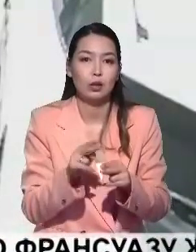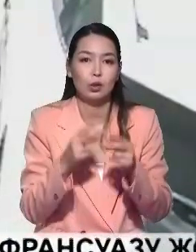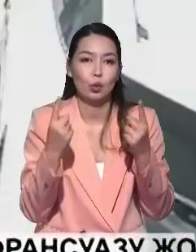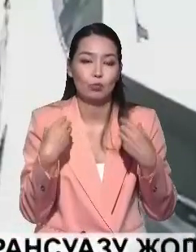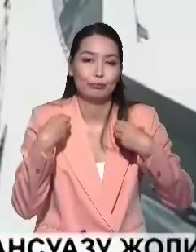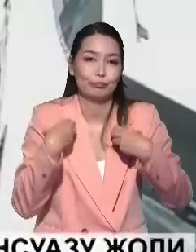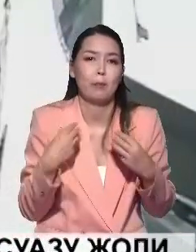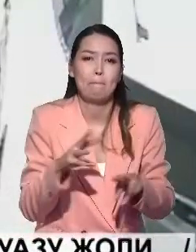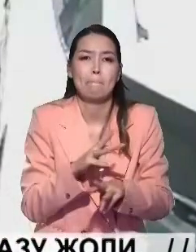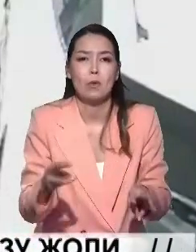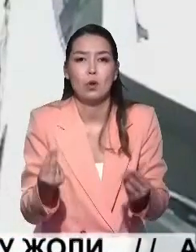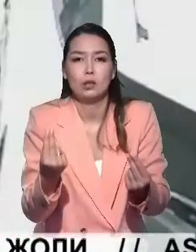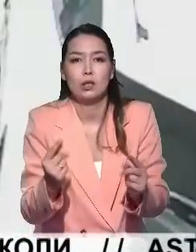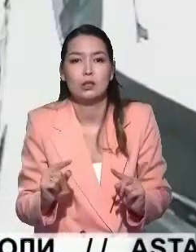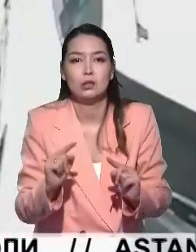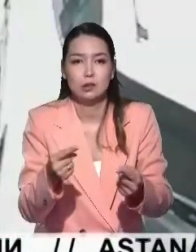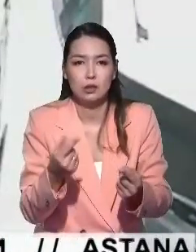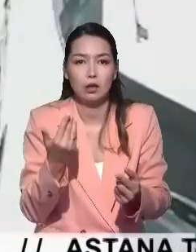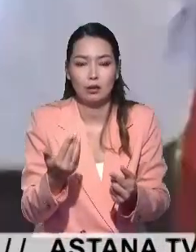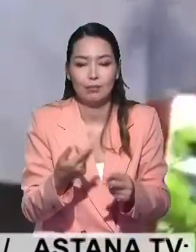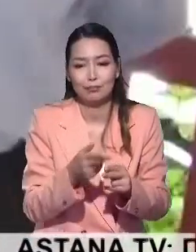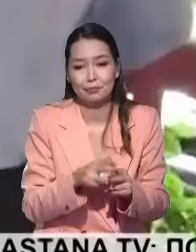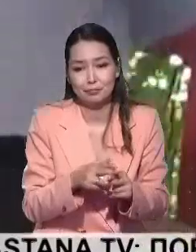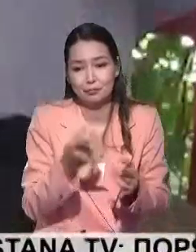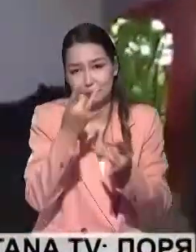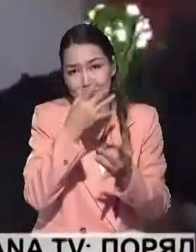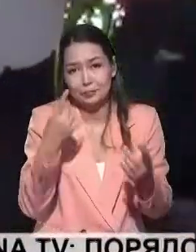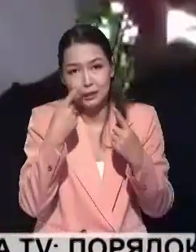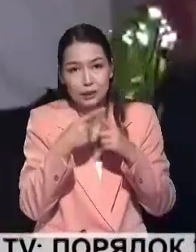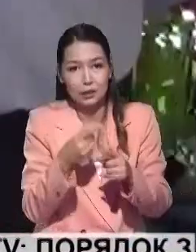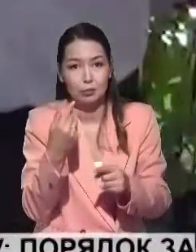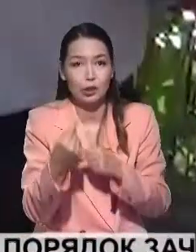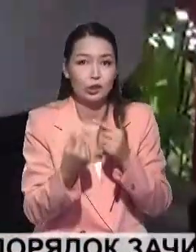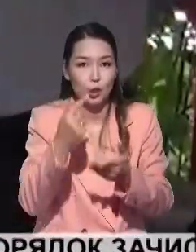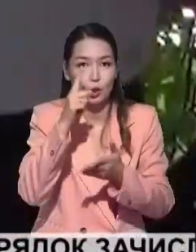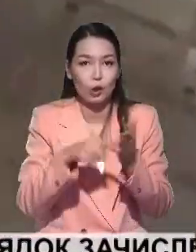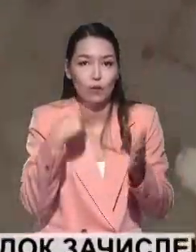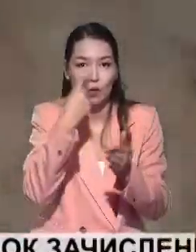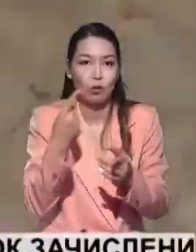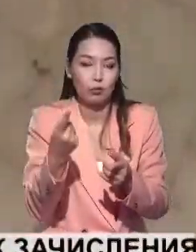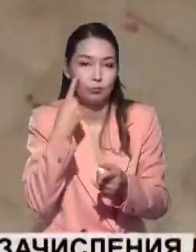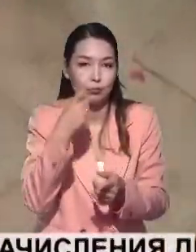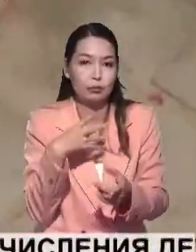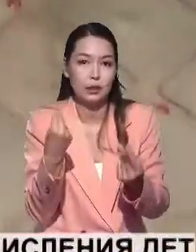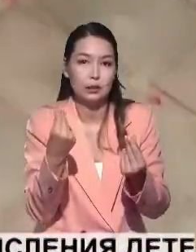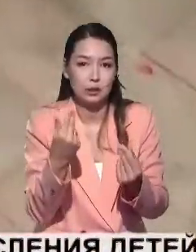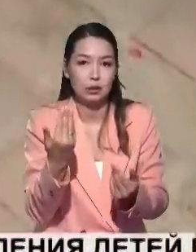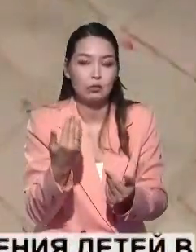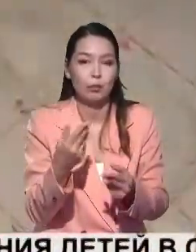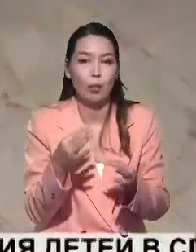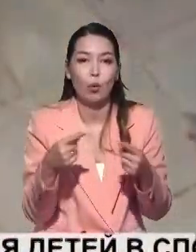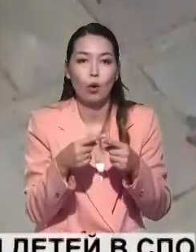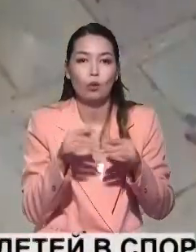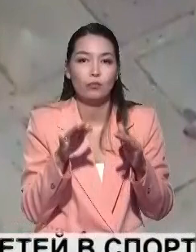миллионами. Задержанный действовал по классической схеме. Через доверенное ему лицо он запросил деньги от подсудимой по уголовному делу.